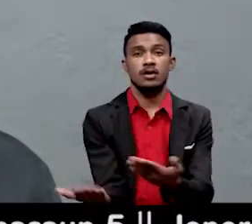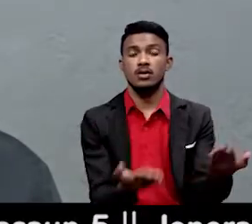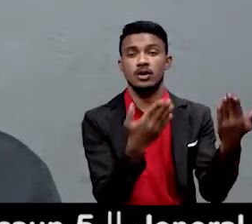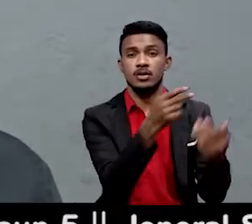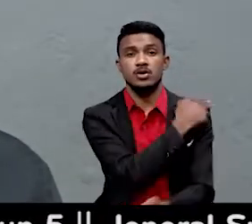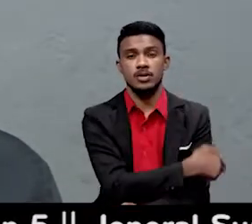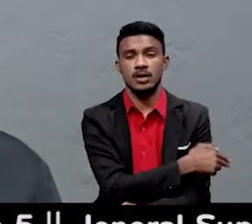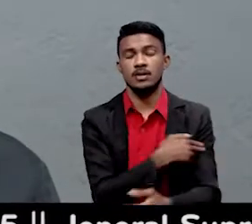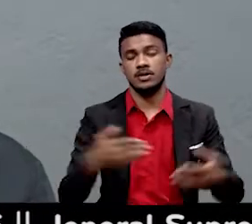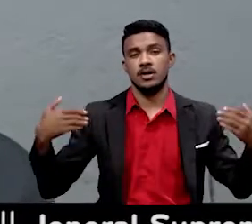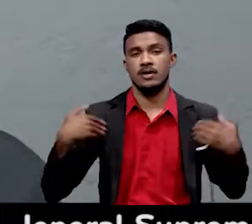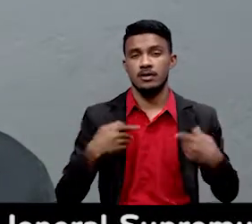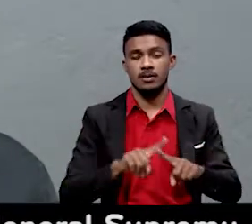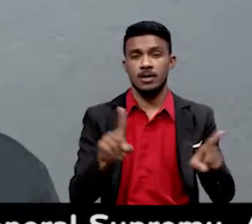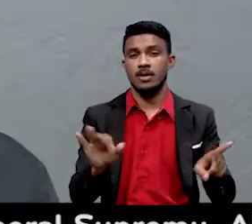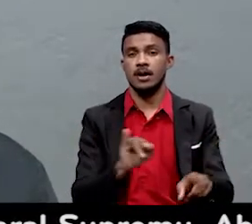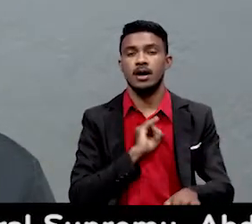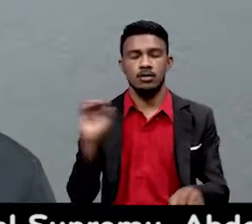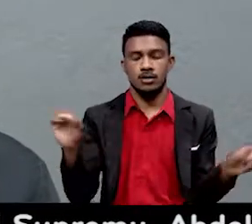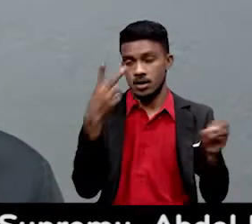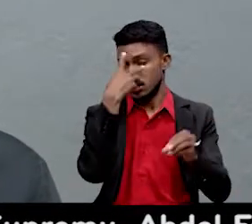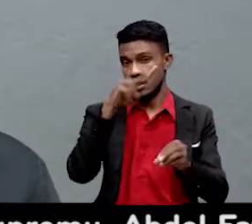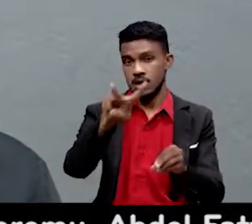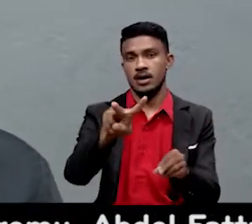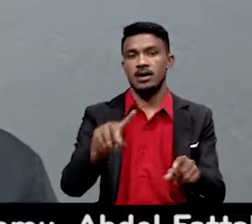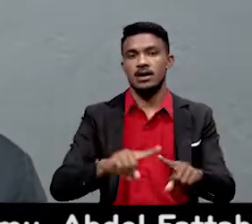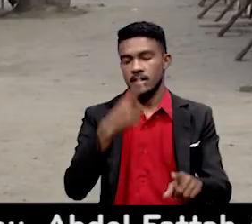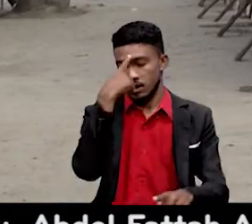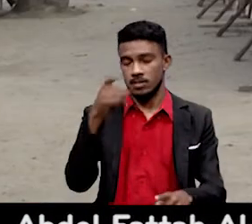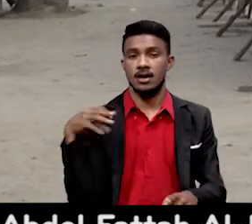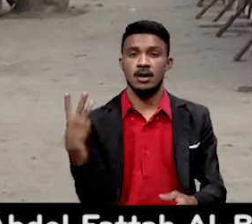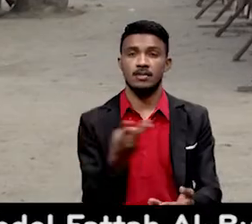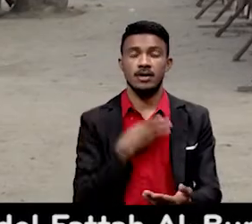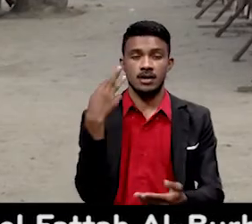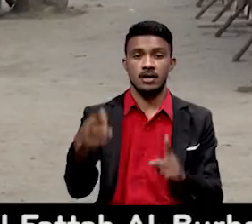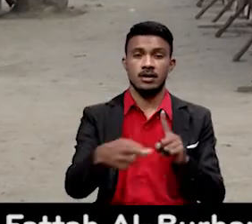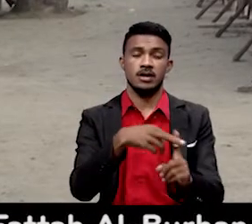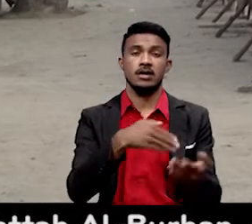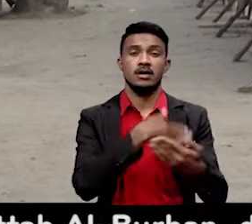se lori ba. Abe ida ne haulu hare. Tam ami yana be laboratorio ne kutukona.